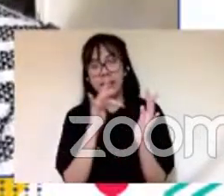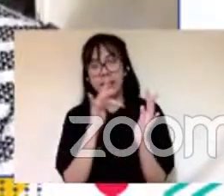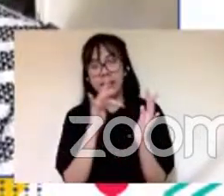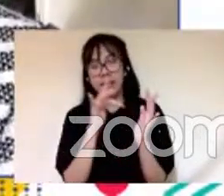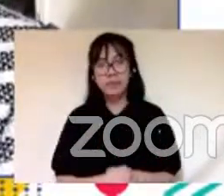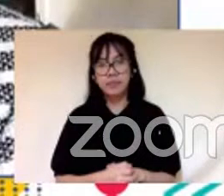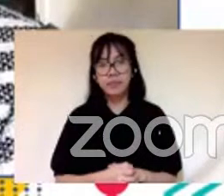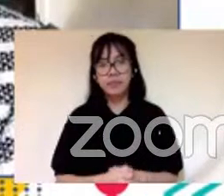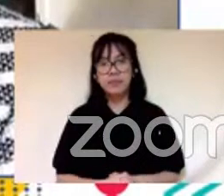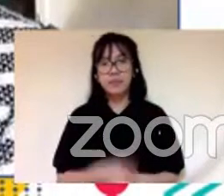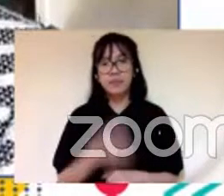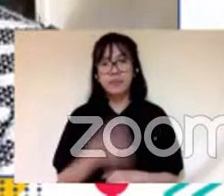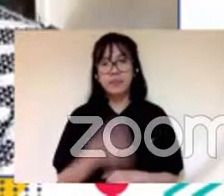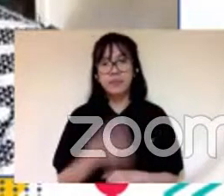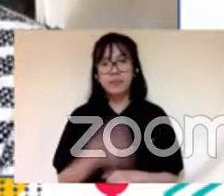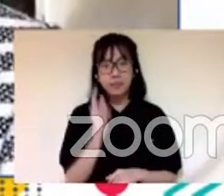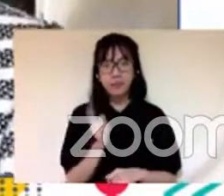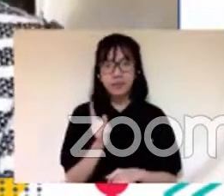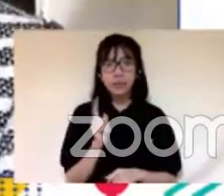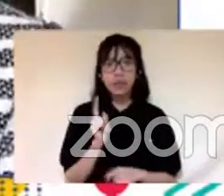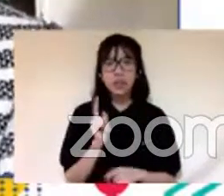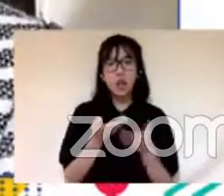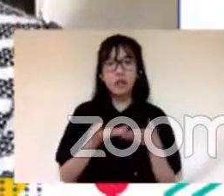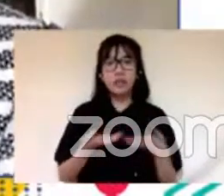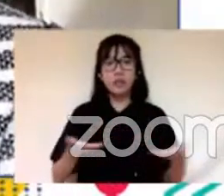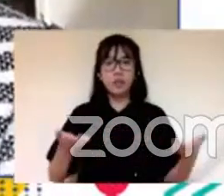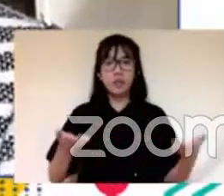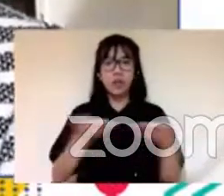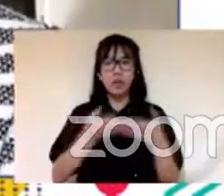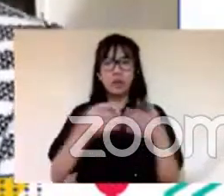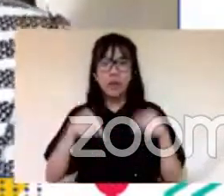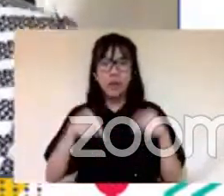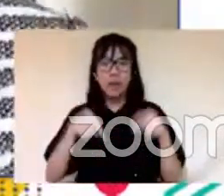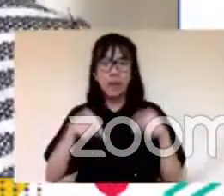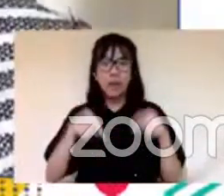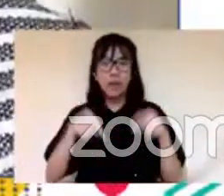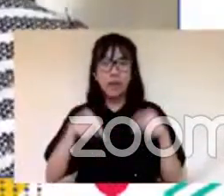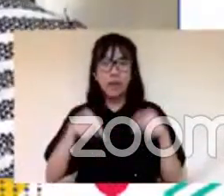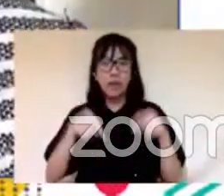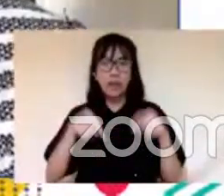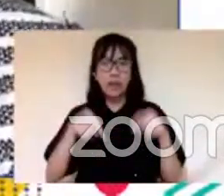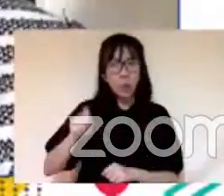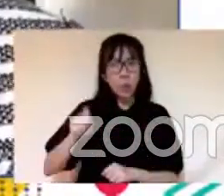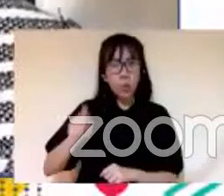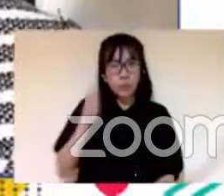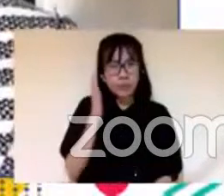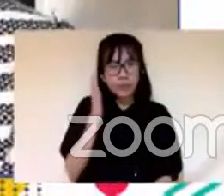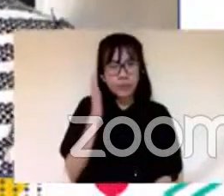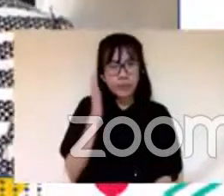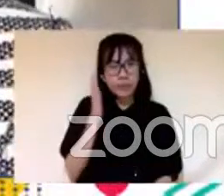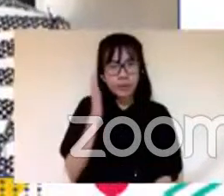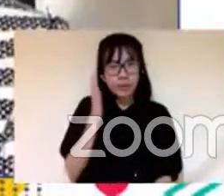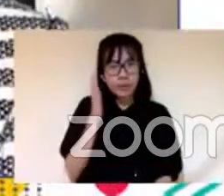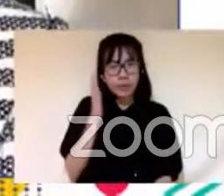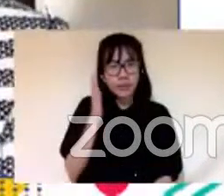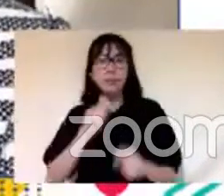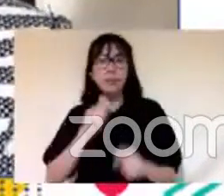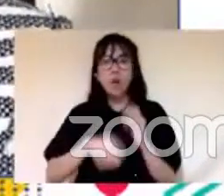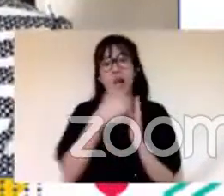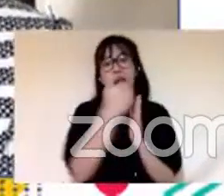di ranah ini, meskipun hukum harus ditegakkan dan kita harus buat rambu-rambunya sekali lagi, tapi